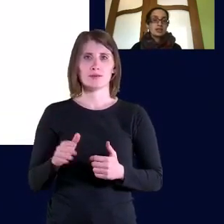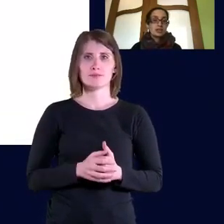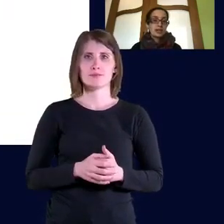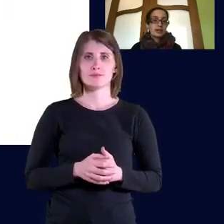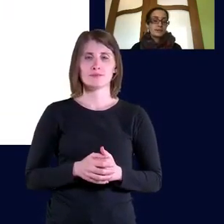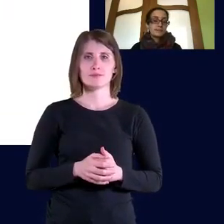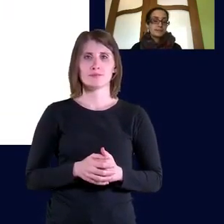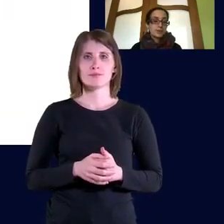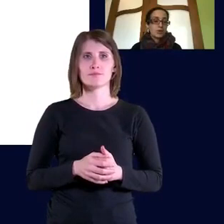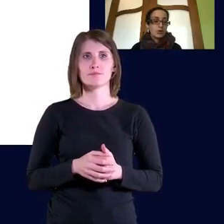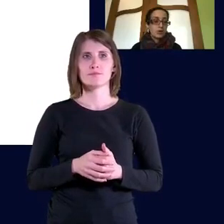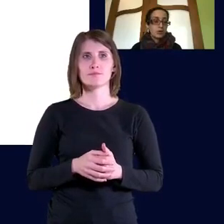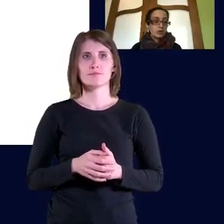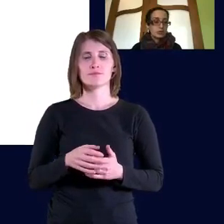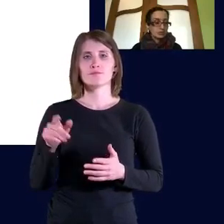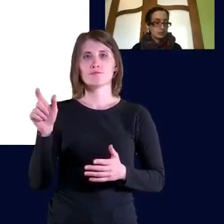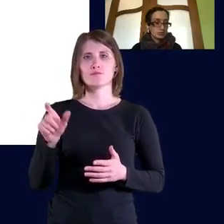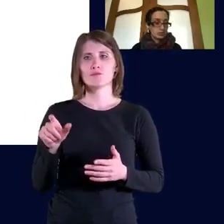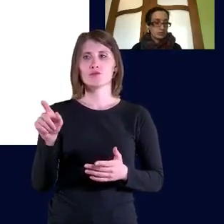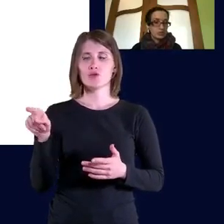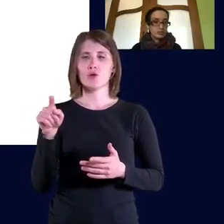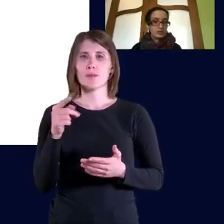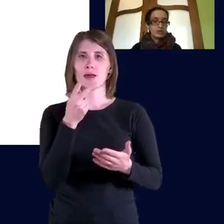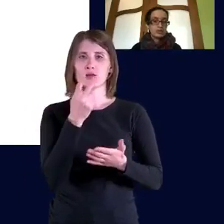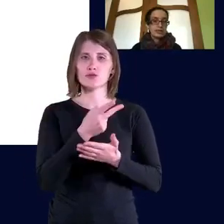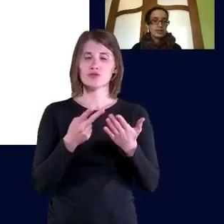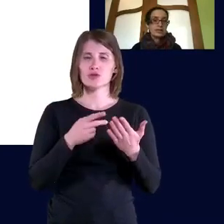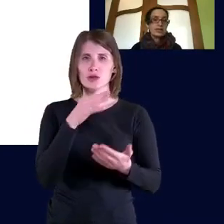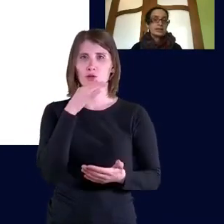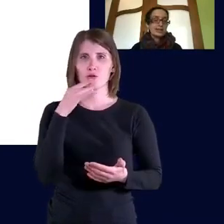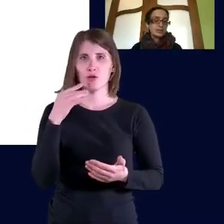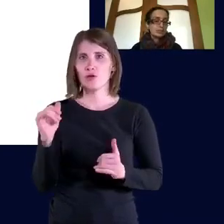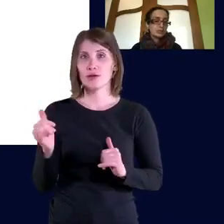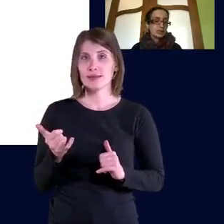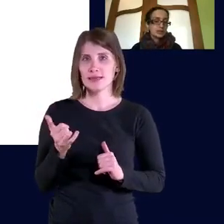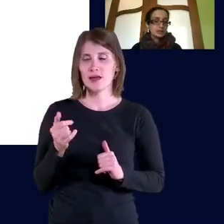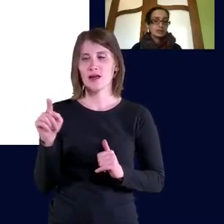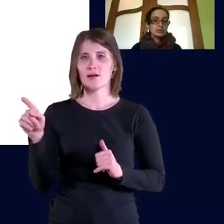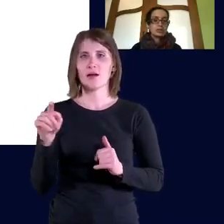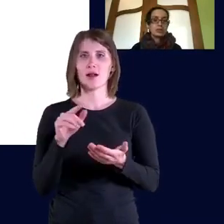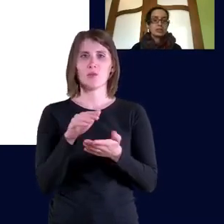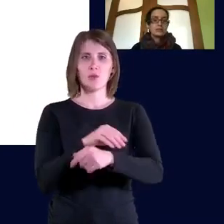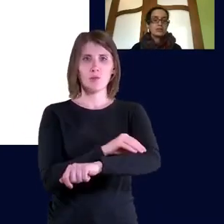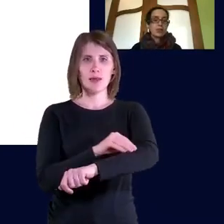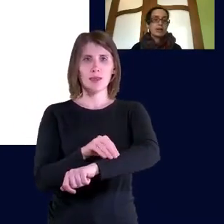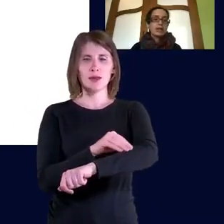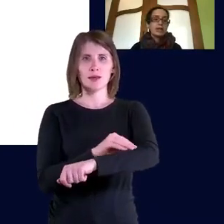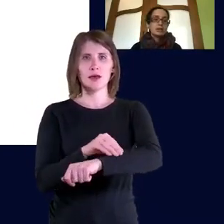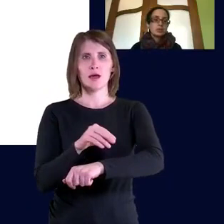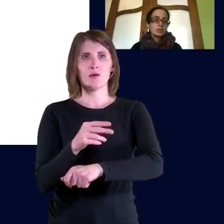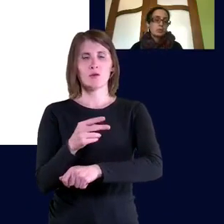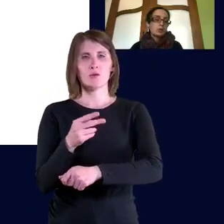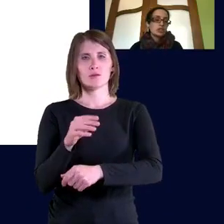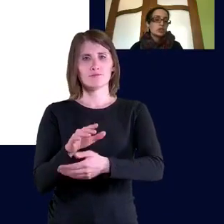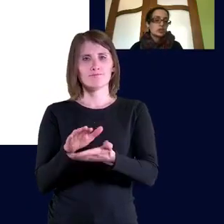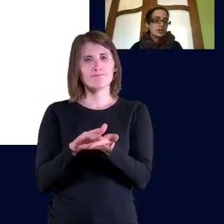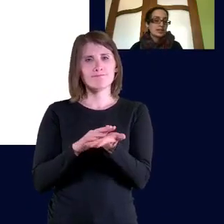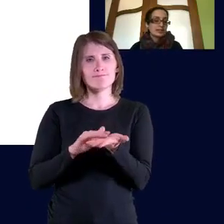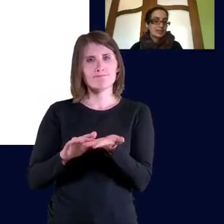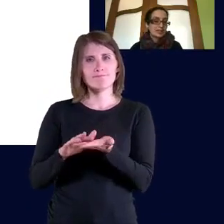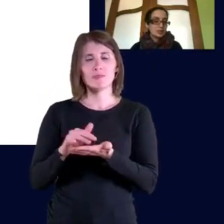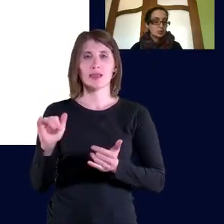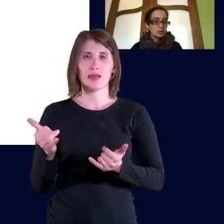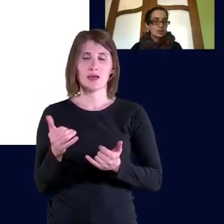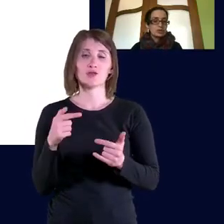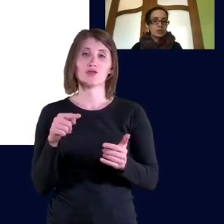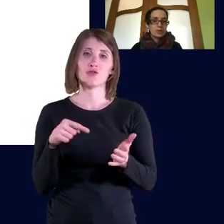jakie czyta kolory jeśli to jest osoba słabowidząca jakie tekstury jeśli to jest osoba niewidoma możemy podać